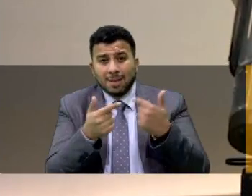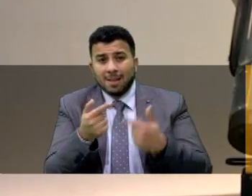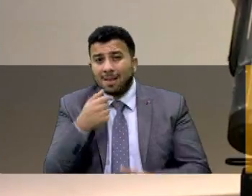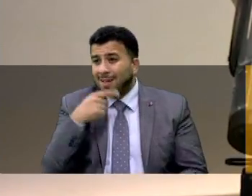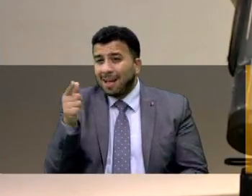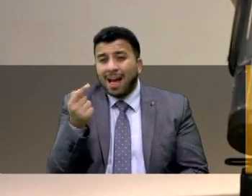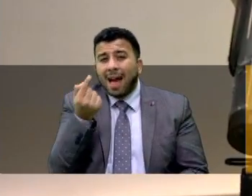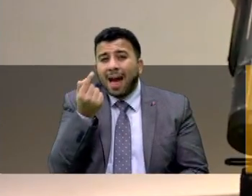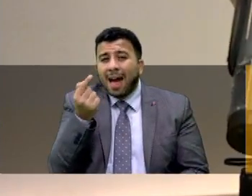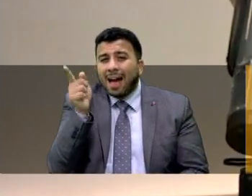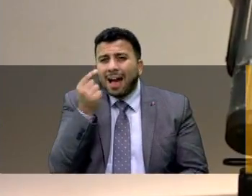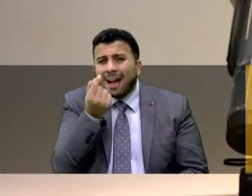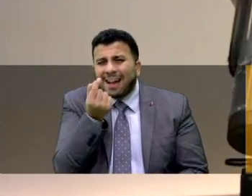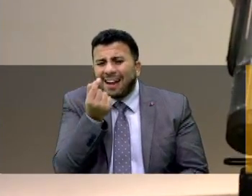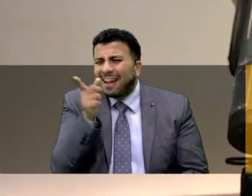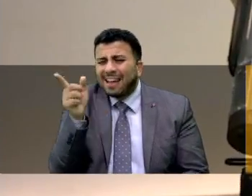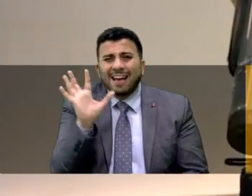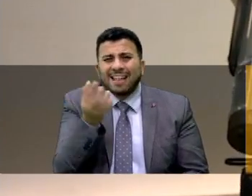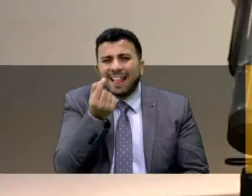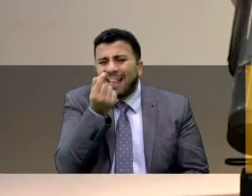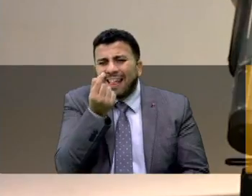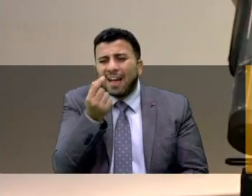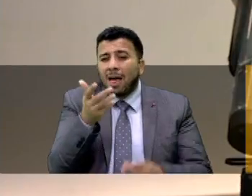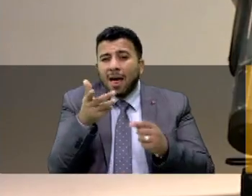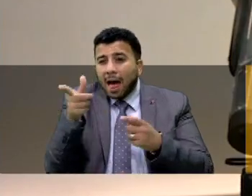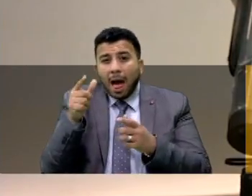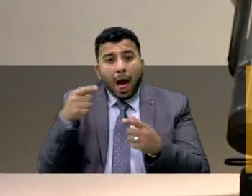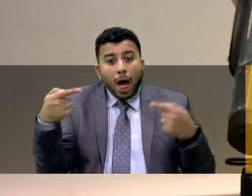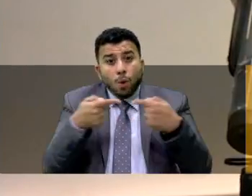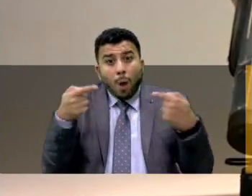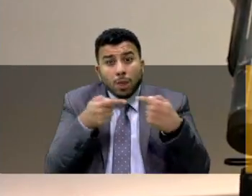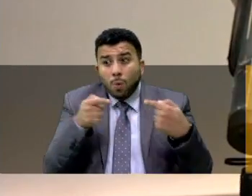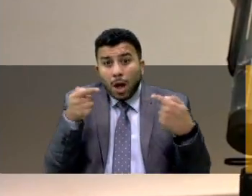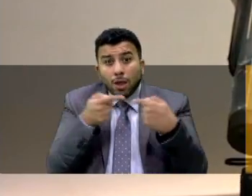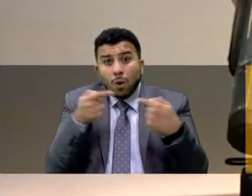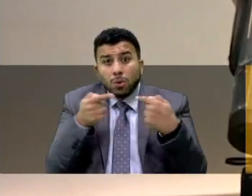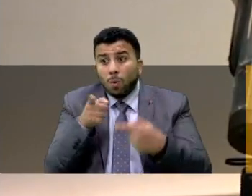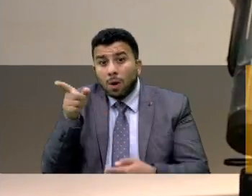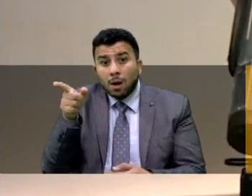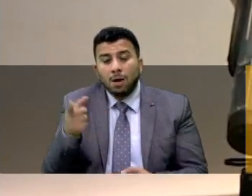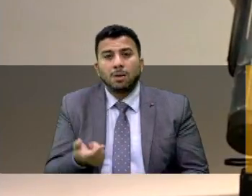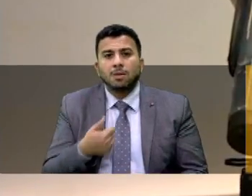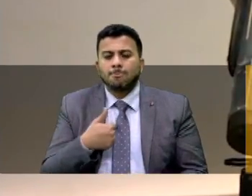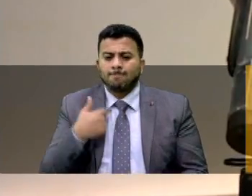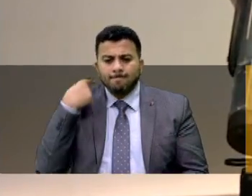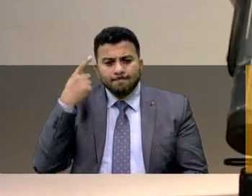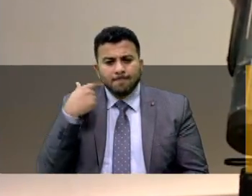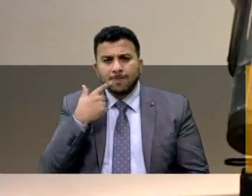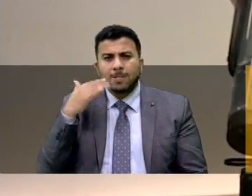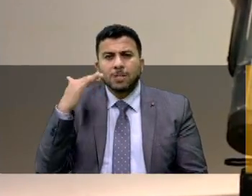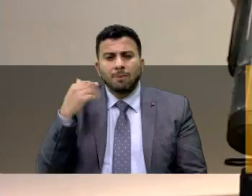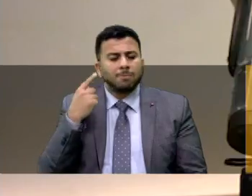إبرة، ولو حتى مثقال إبرة. وأنا كنت يعني مع الشباب كده، فكنت